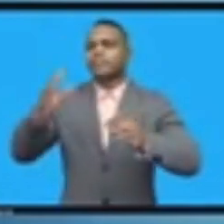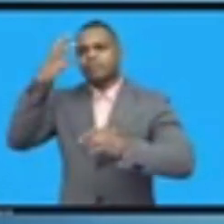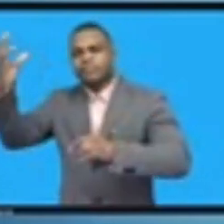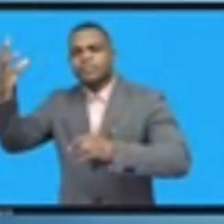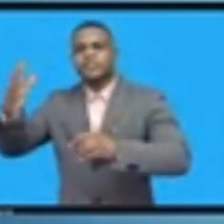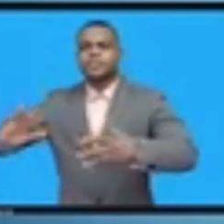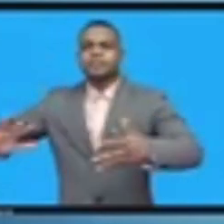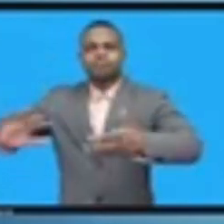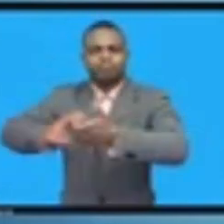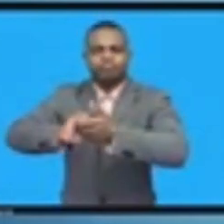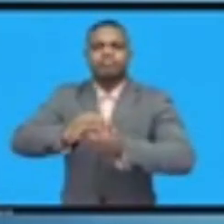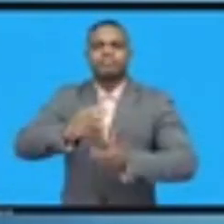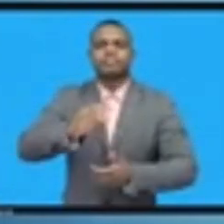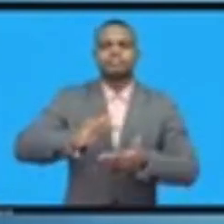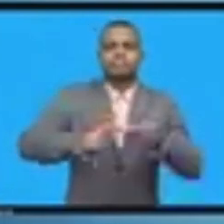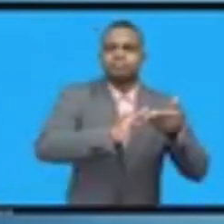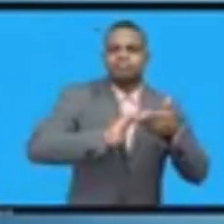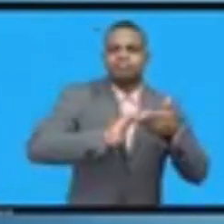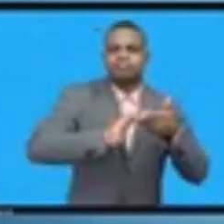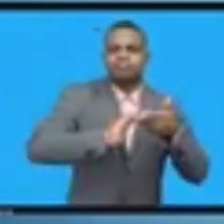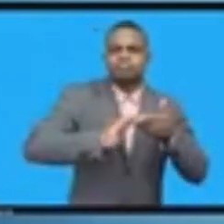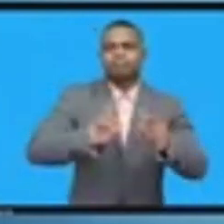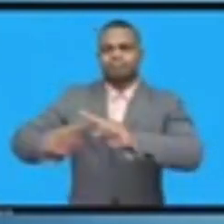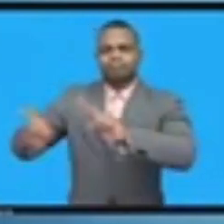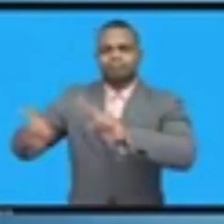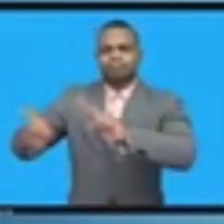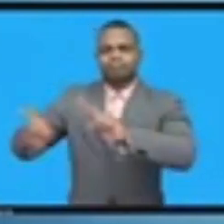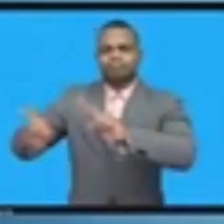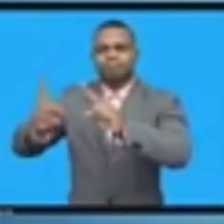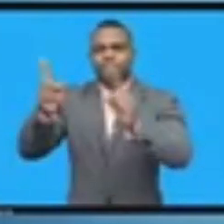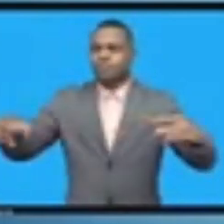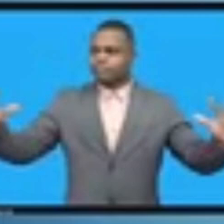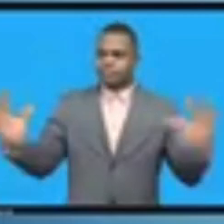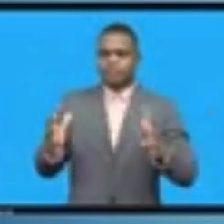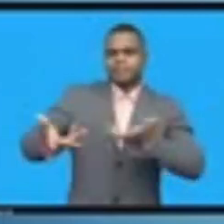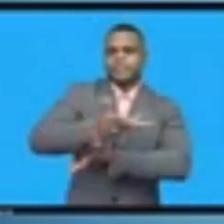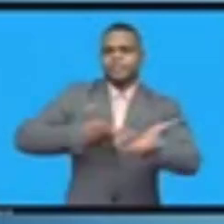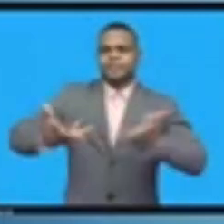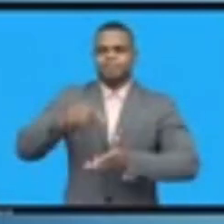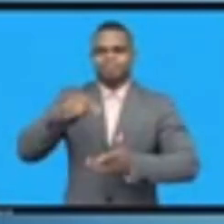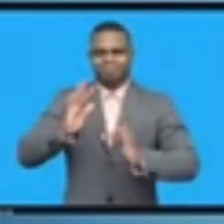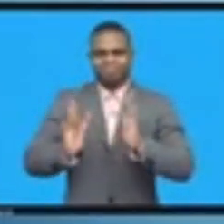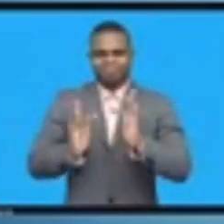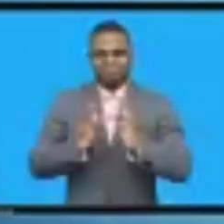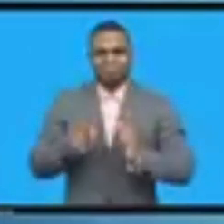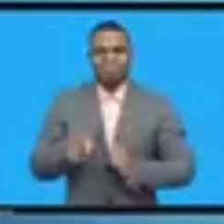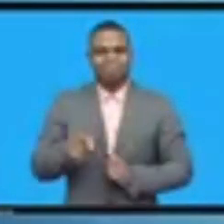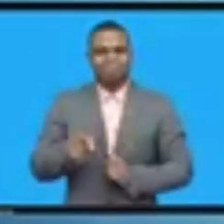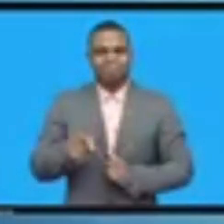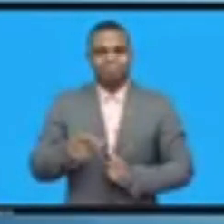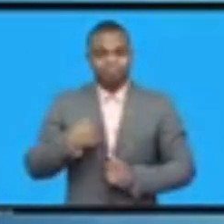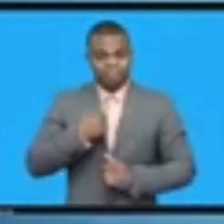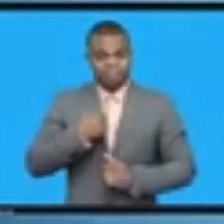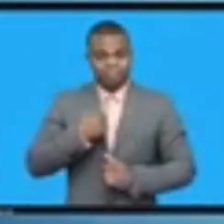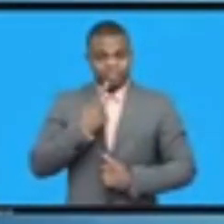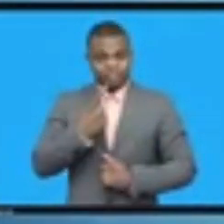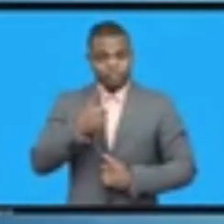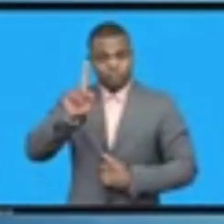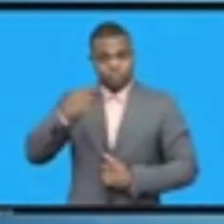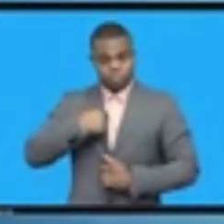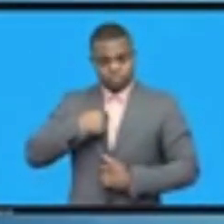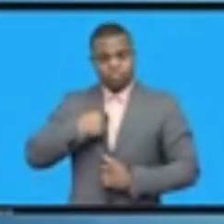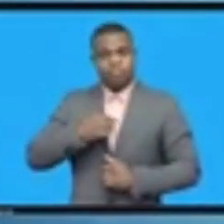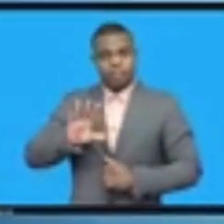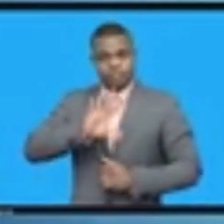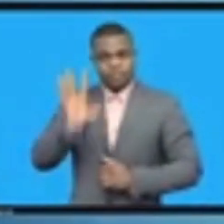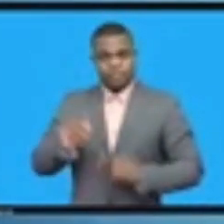地。我们不能够忘记互联网的力量，是它不是一